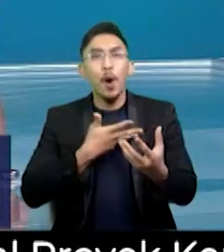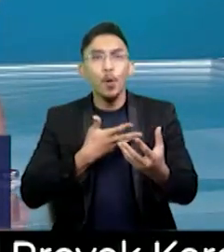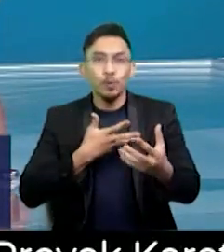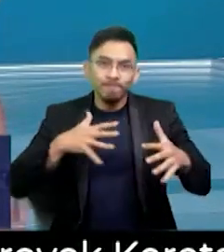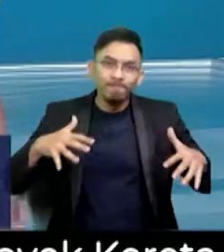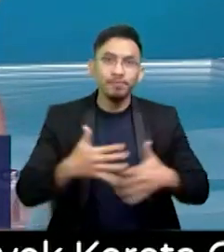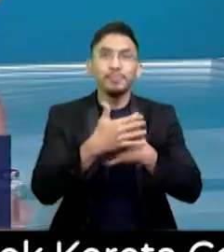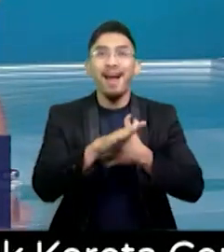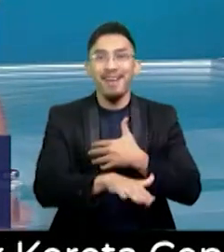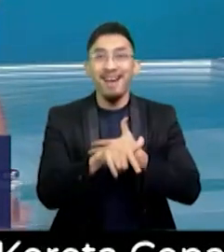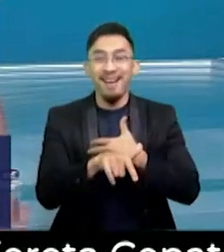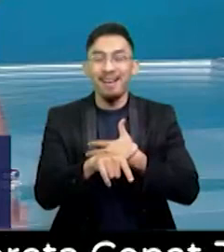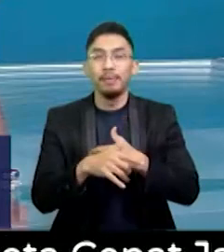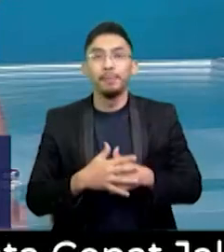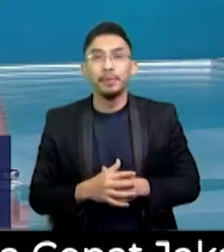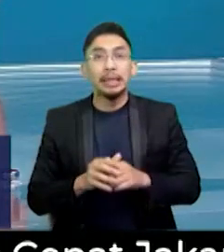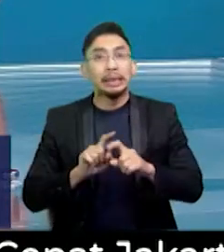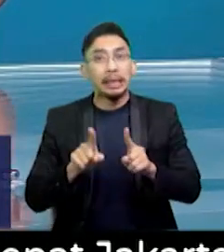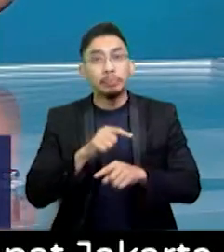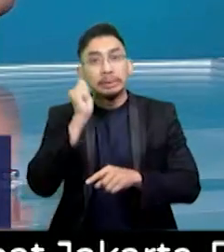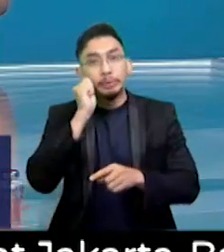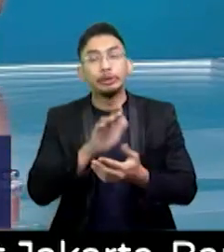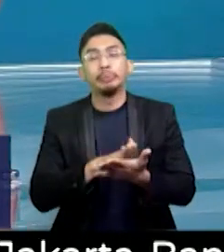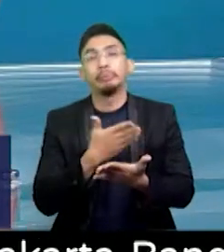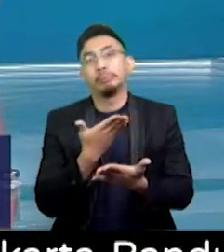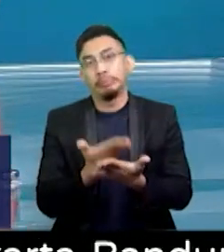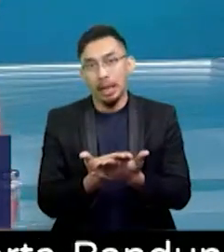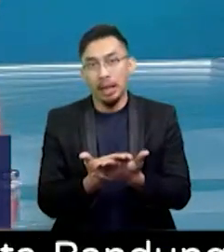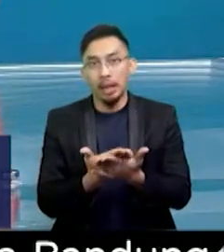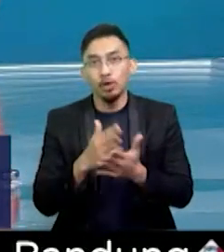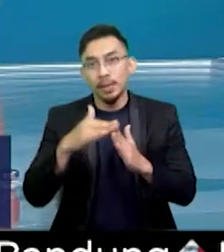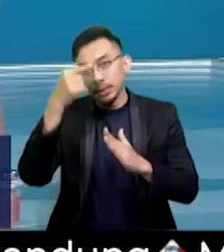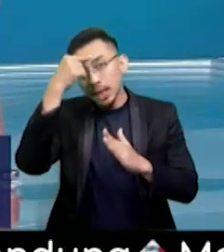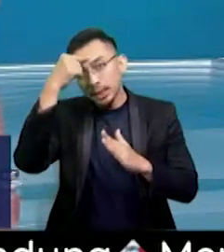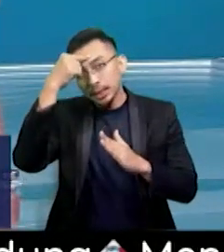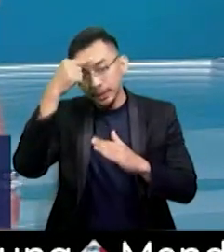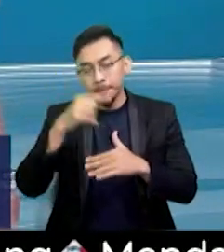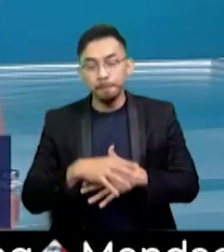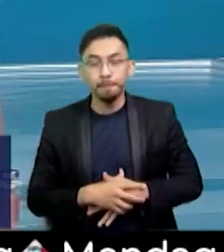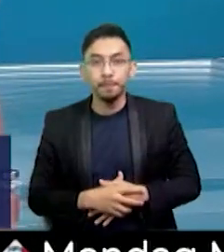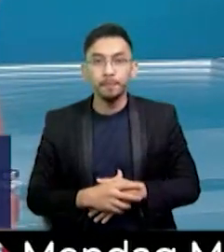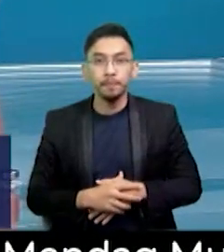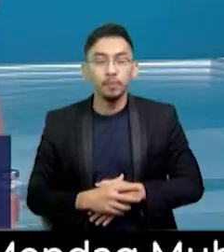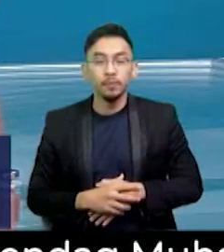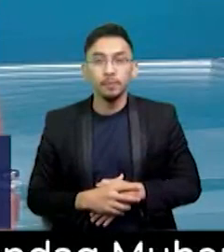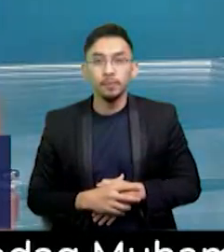dari kecelakaan maut. Sang ibu akhirnya menghembuskan nafas terakhir di RSUD Abdul Wahab Syahrani.